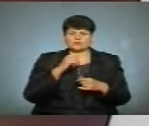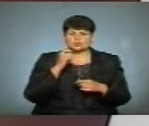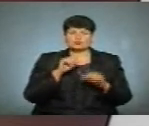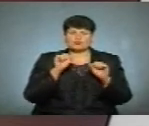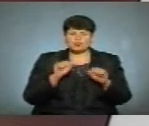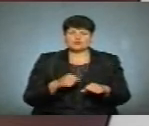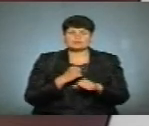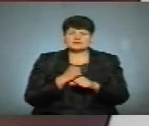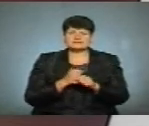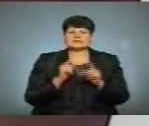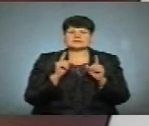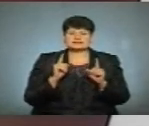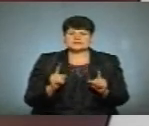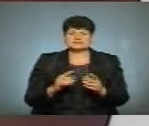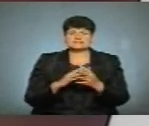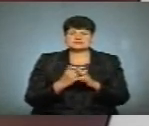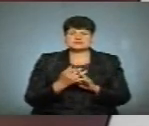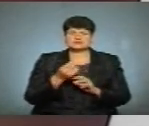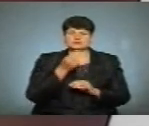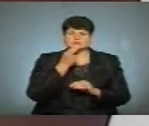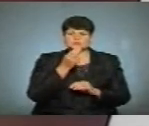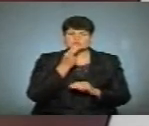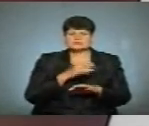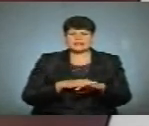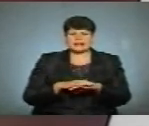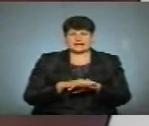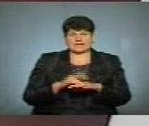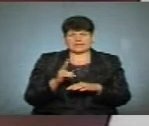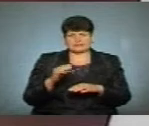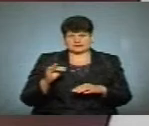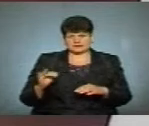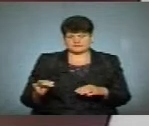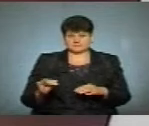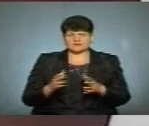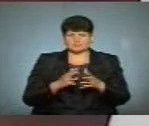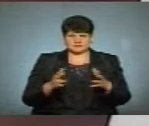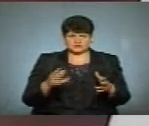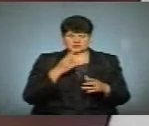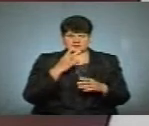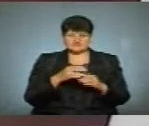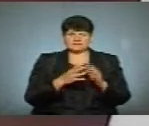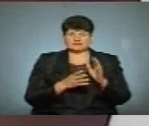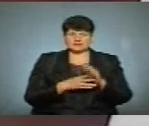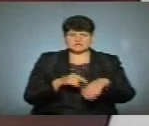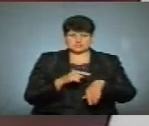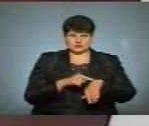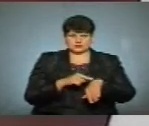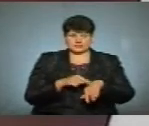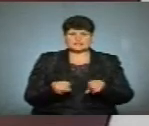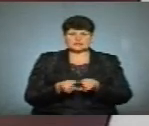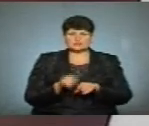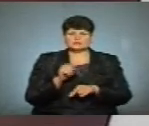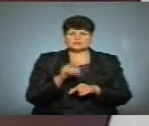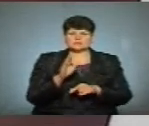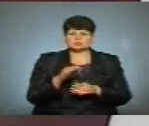можуть працювати лише агропродовольчі ринки. Більше про акцію підприємців дивіться о 19-й годині. Також там